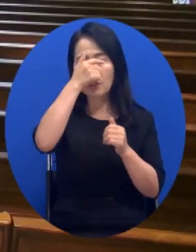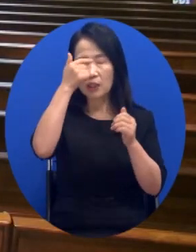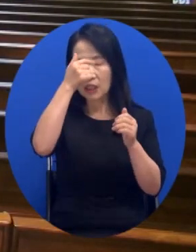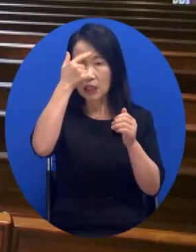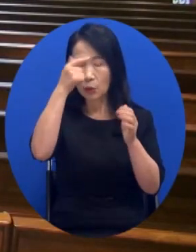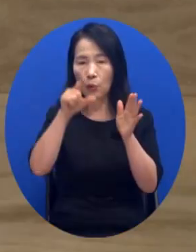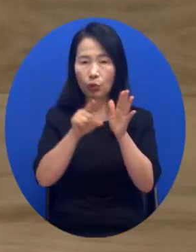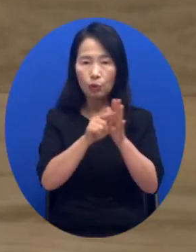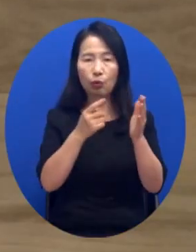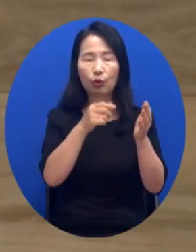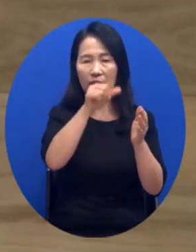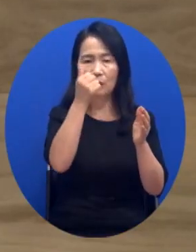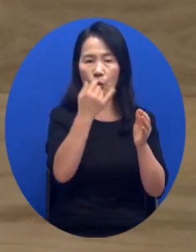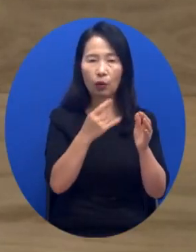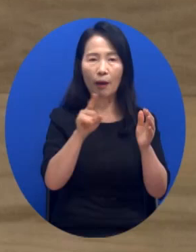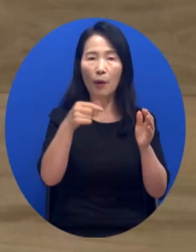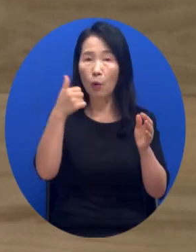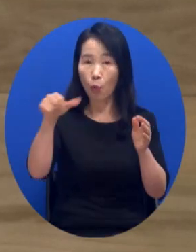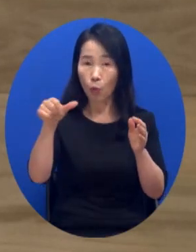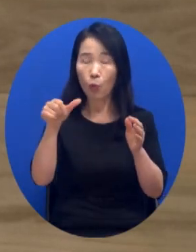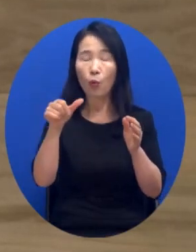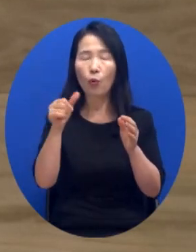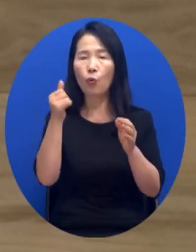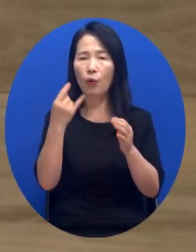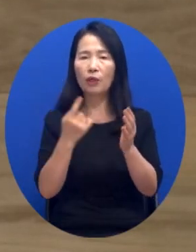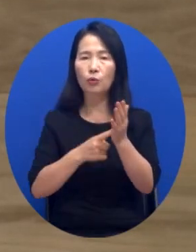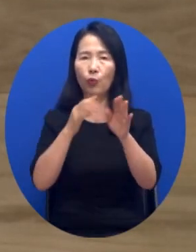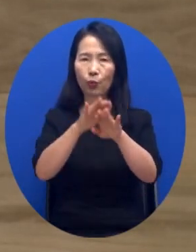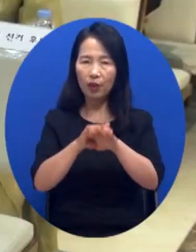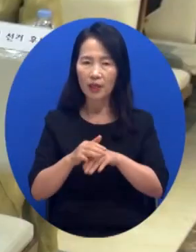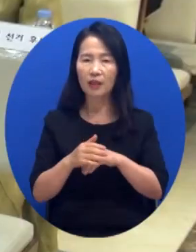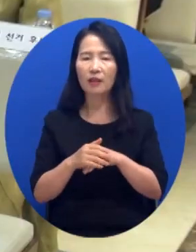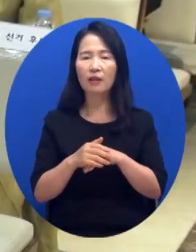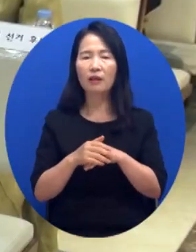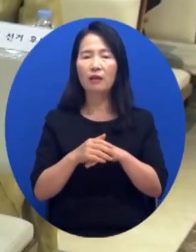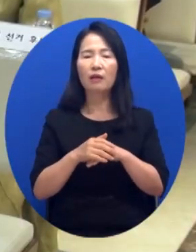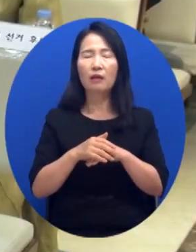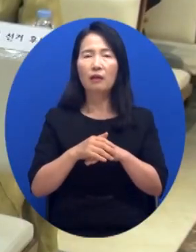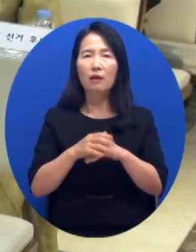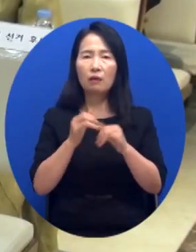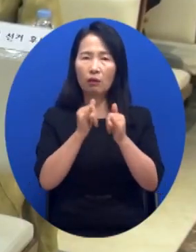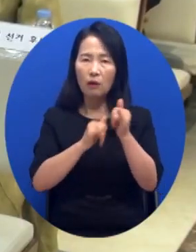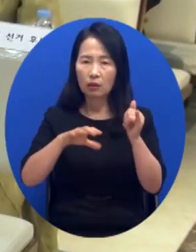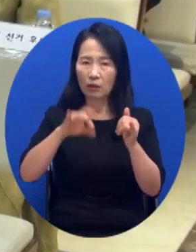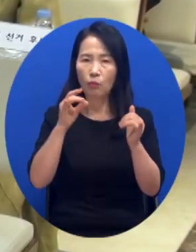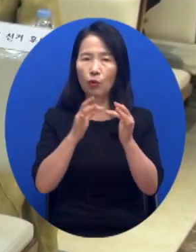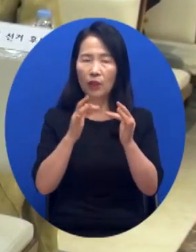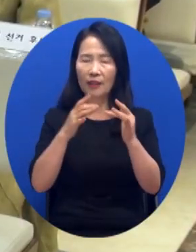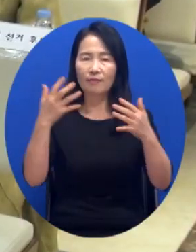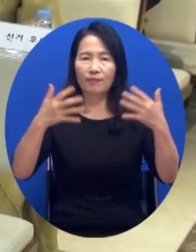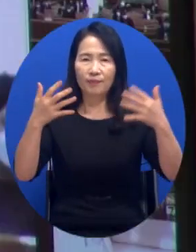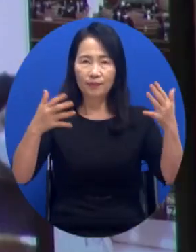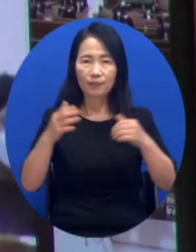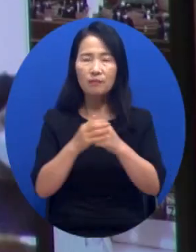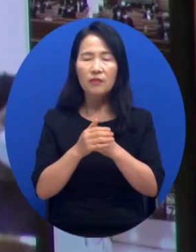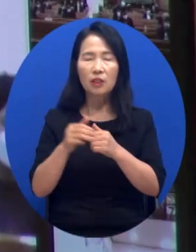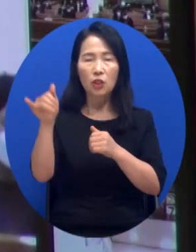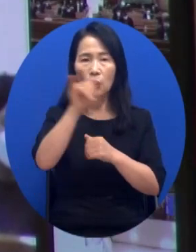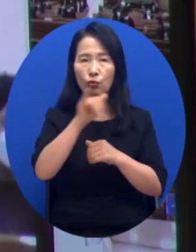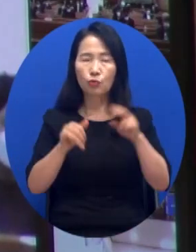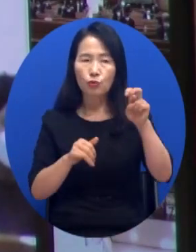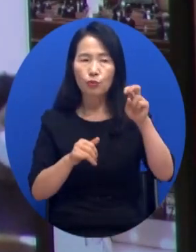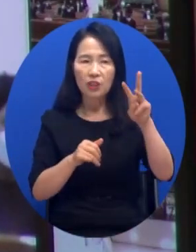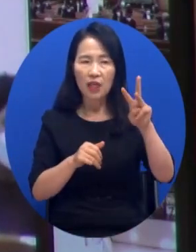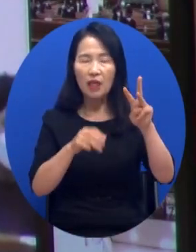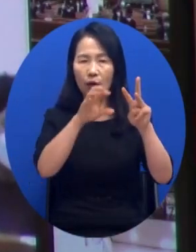한국기독교장로회가 제105회 총회를 열었습니다. 교단 역사상 최초로 온라인으로 진행된 총회에는 전국 23곳